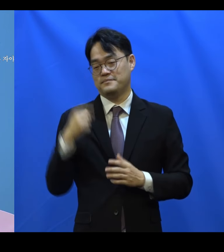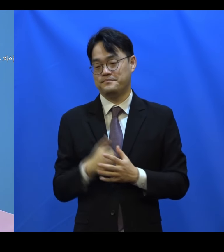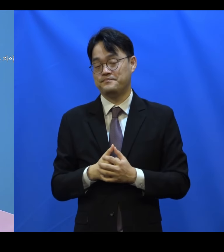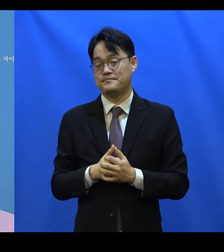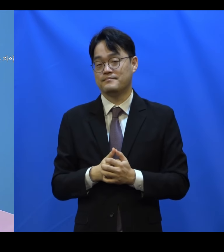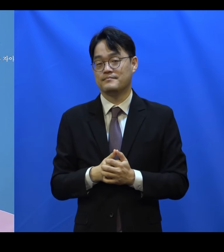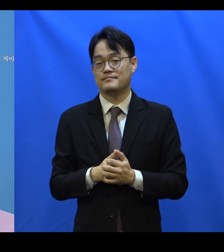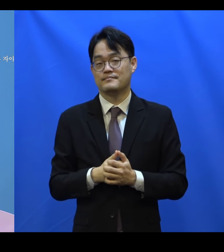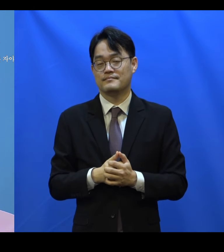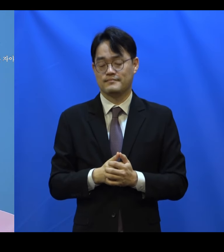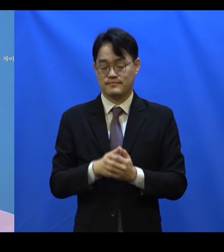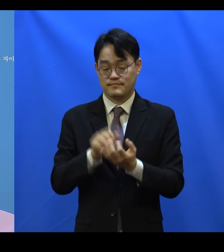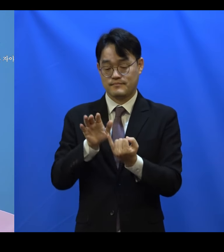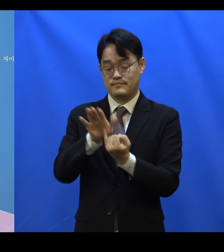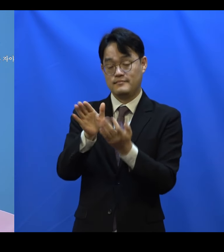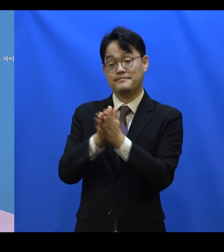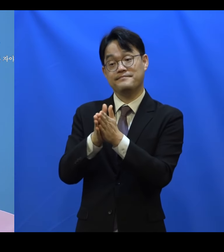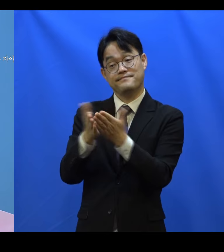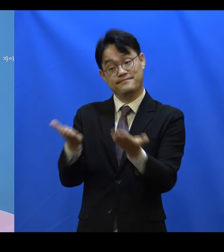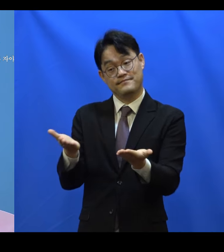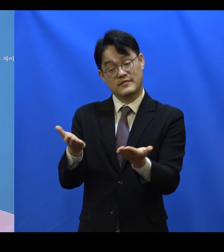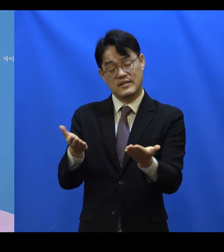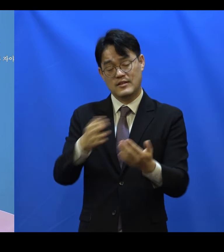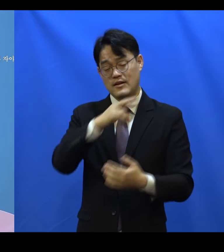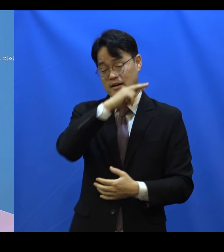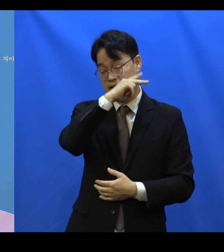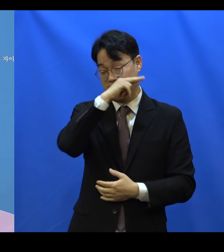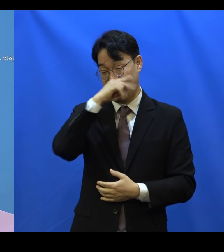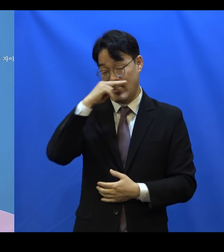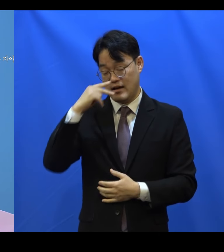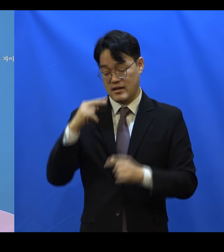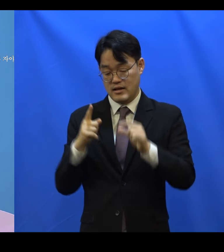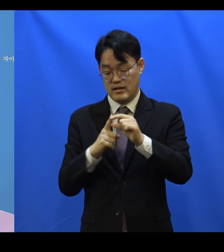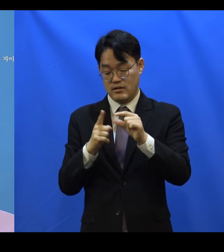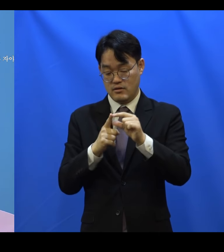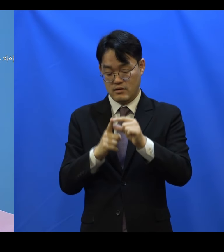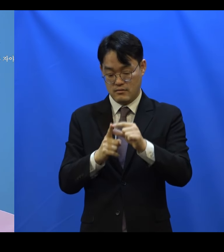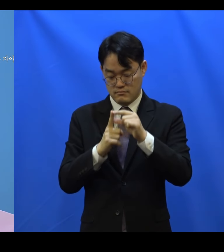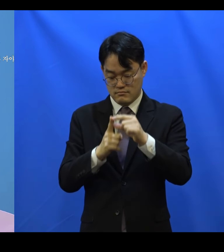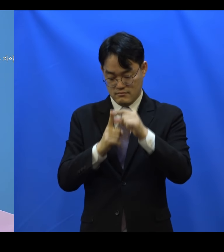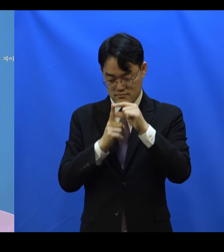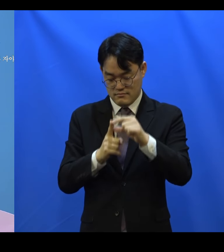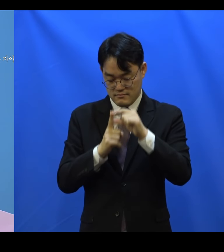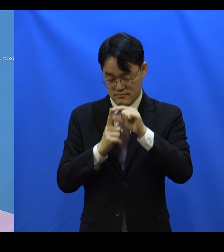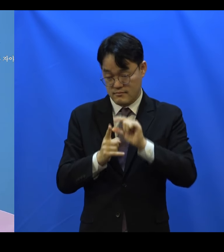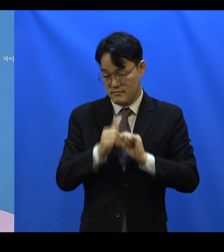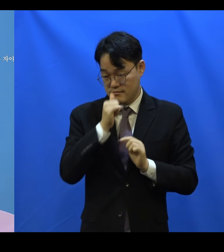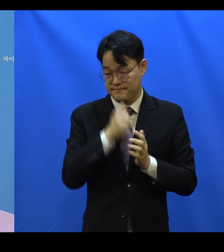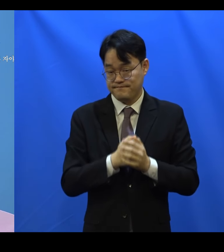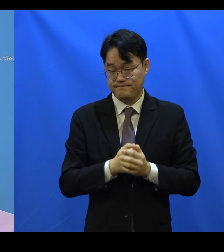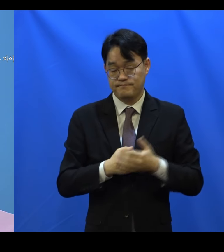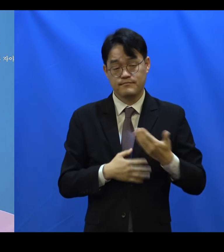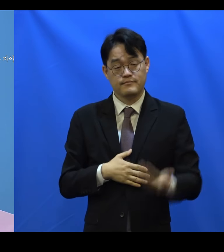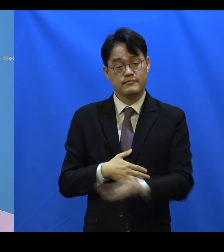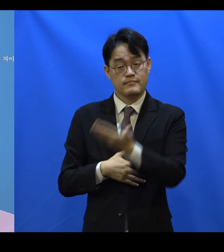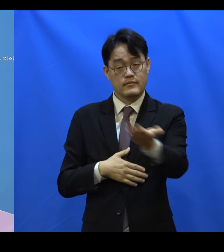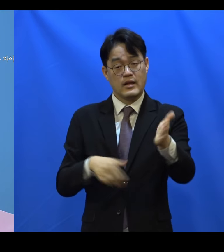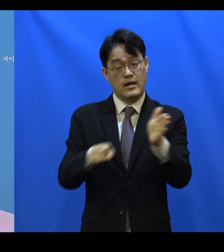그래서 여러분, 우리 아가스에서 향기가 자주 나오죠. 향기, 그죠? 향기. 여러분, 신앙생활을